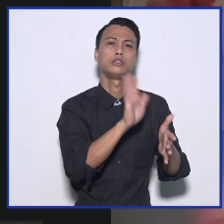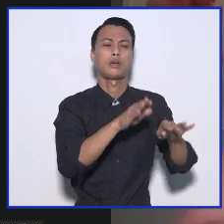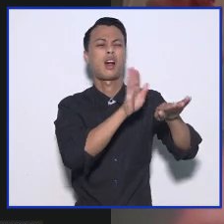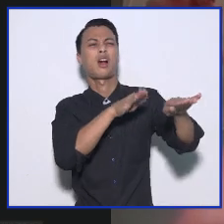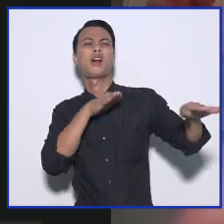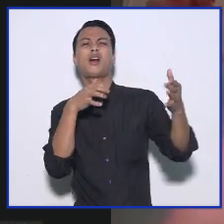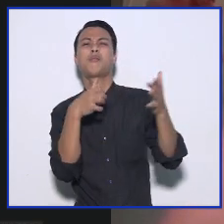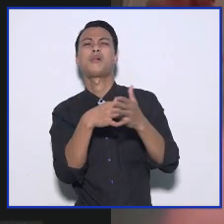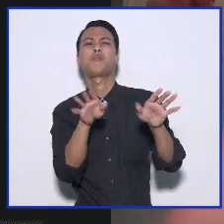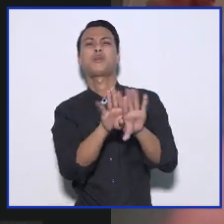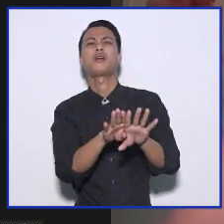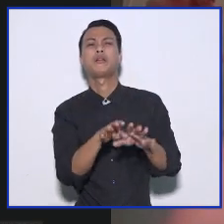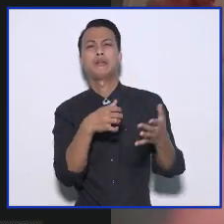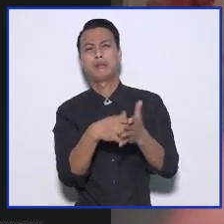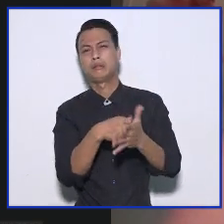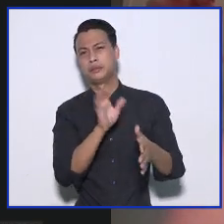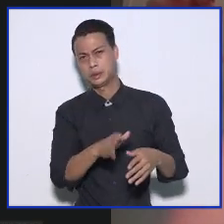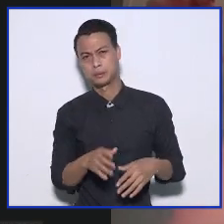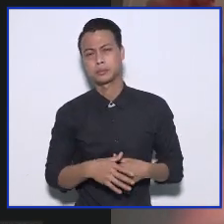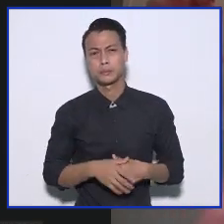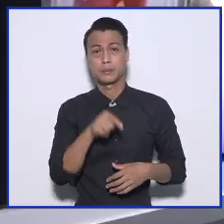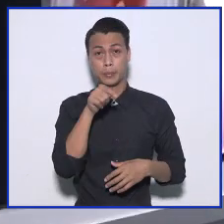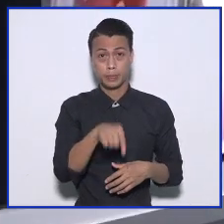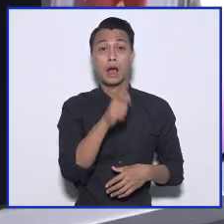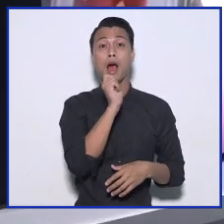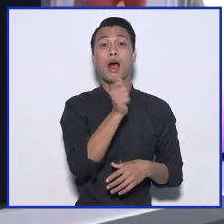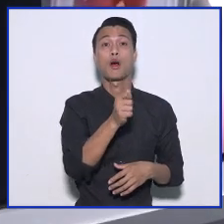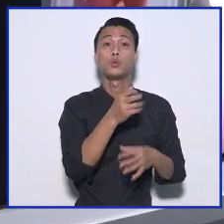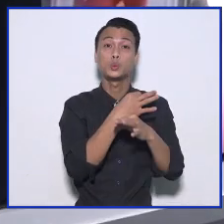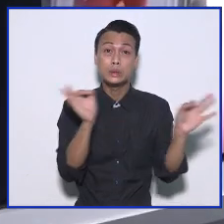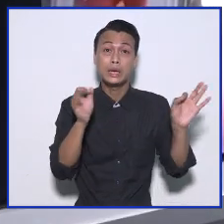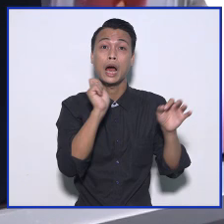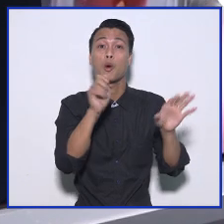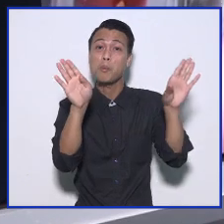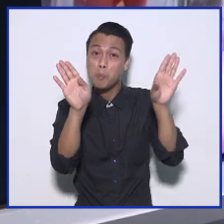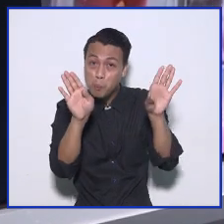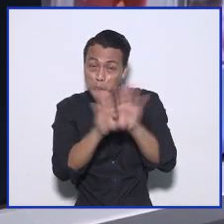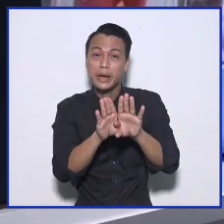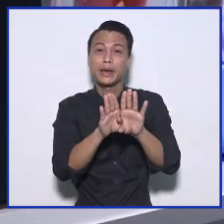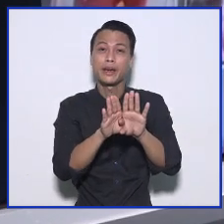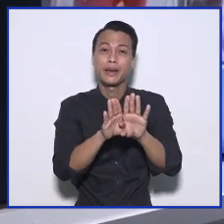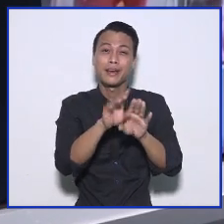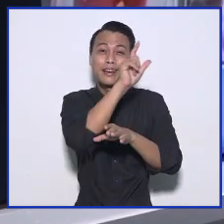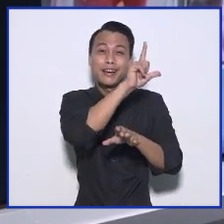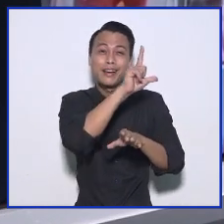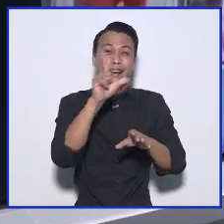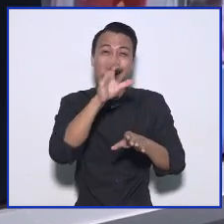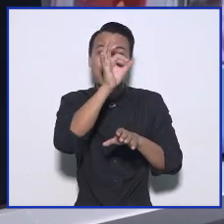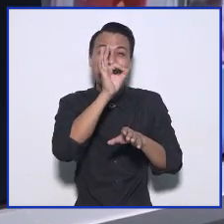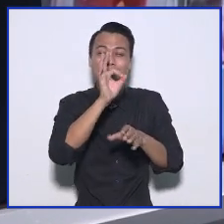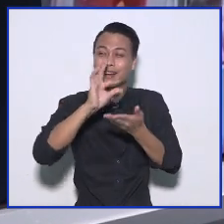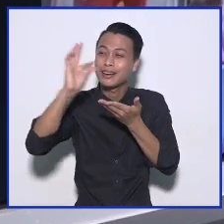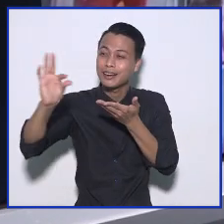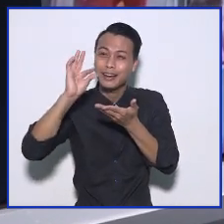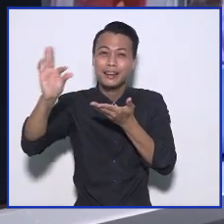ဖွင့်ဘူးဒီ9,600ကိုကျမတို့ဘယ်လိုယူရမလဲဆိုတဲ့ကိစ္စတွေပေါ့နော်ကျမတို့နောက်တစ်ချက်ကတော့အခုလက်ရှိအနေအထားကအလုပ်လက်မဲ့အကျိုးခံစား